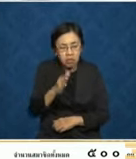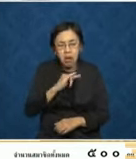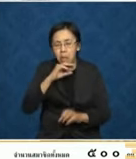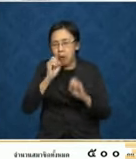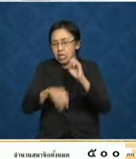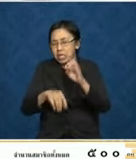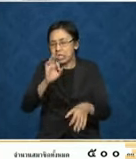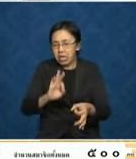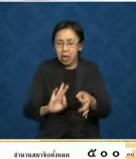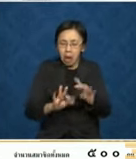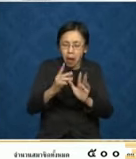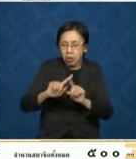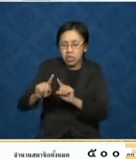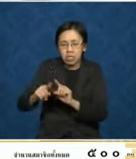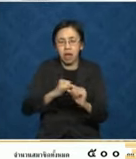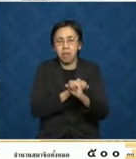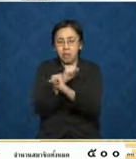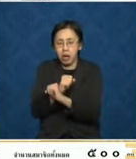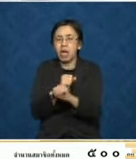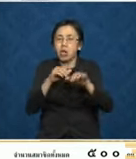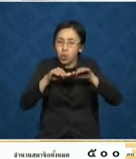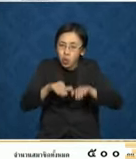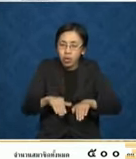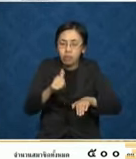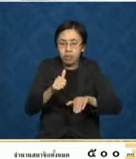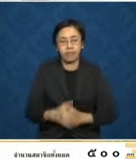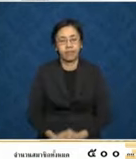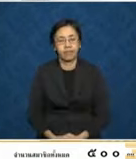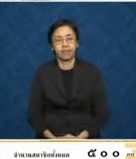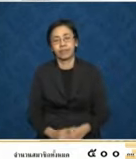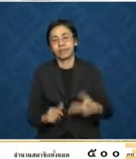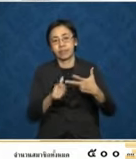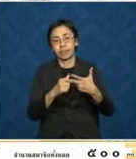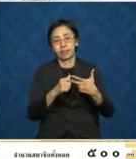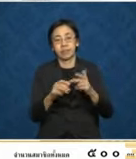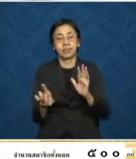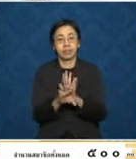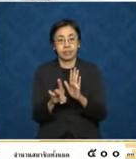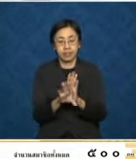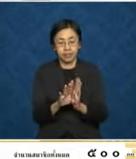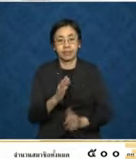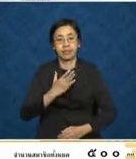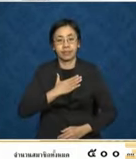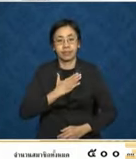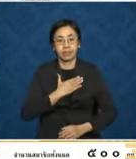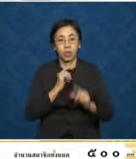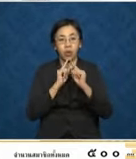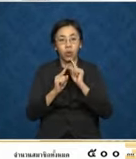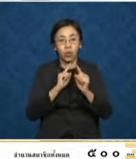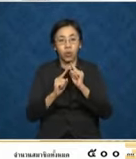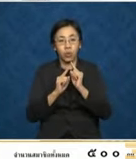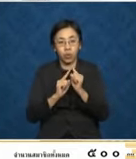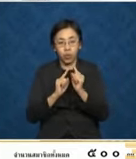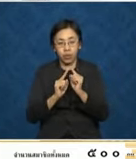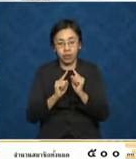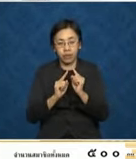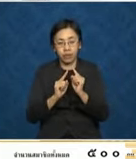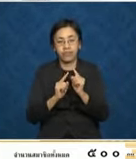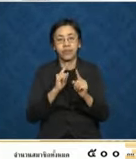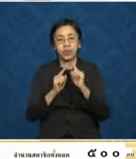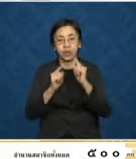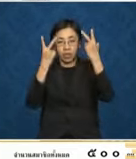ลพิษทางสิ่งแวดล้อมได้เช่นเดียวกันค่ะประเด็นสุดท้ายนะคะท่านประธานดิฉันได้มีโอกาสพูดคุยกับทาง